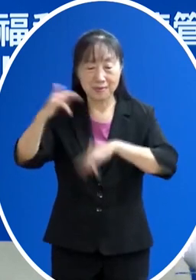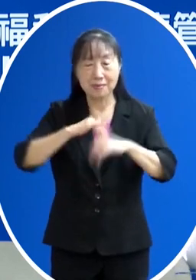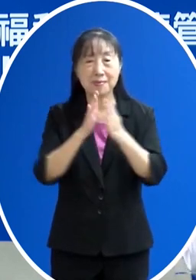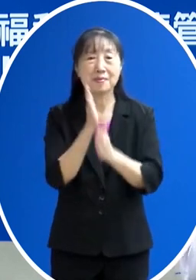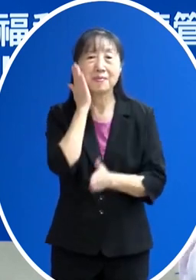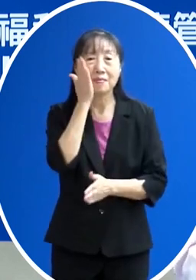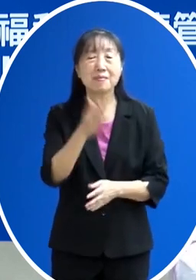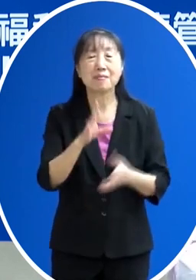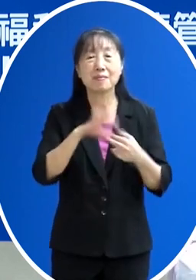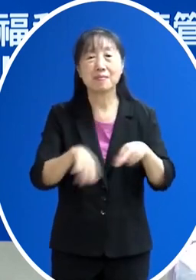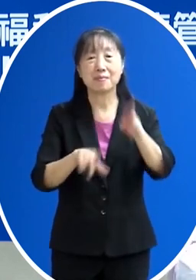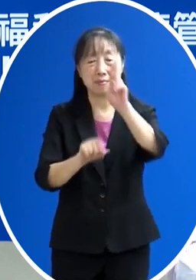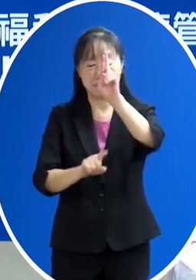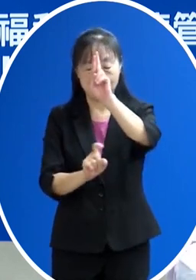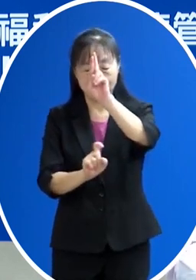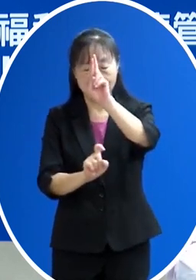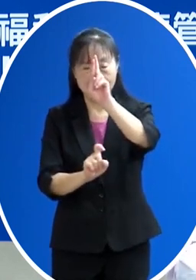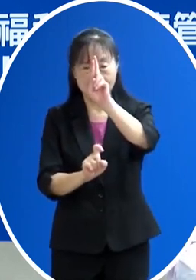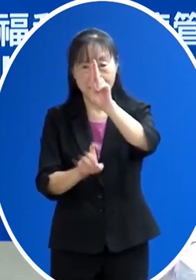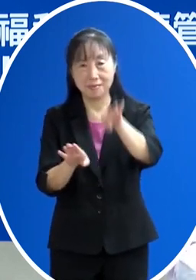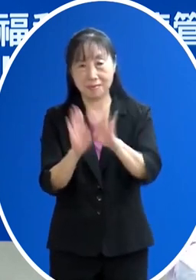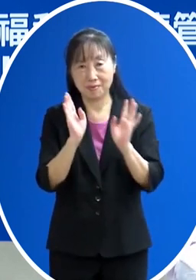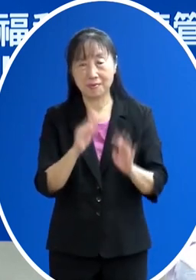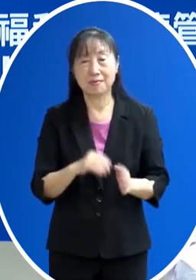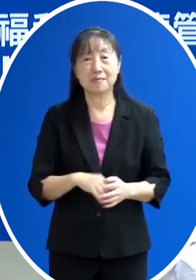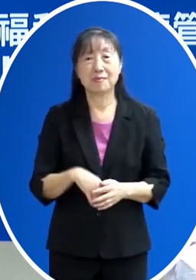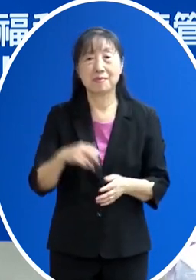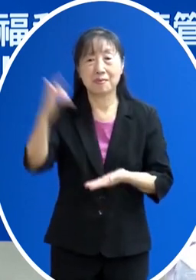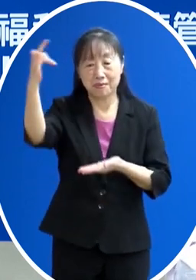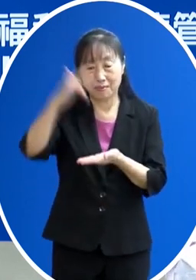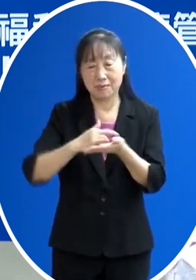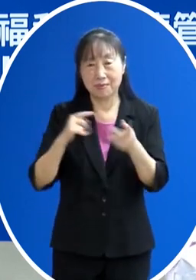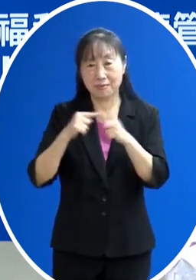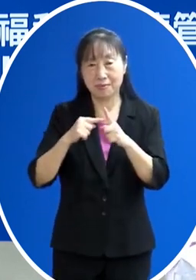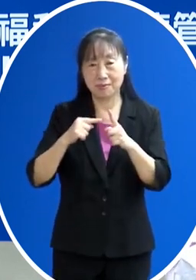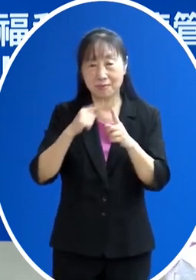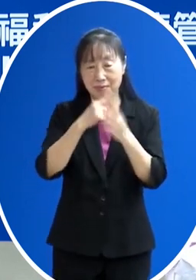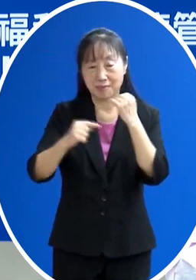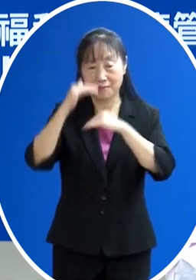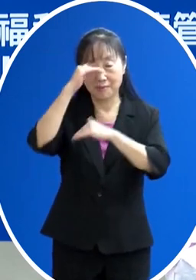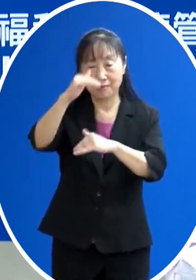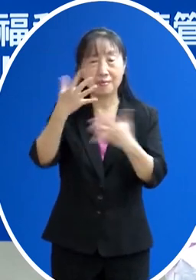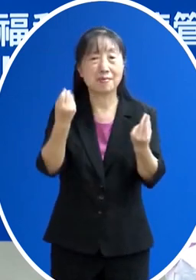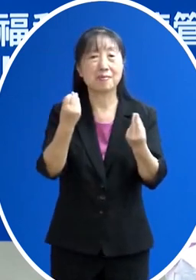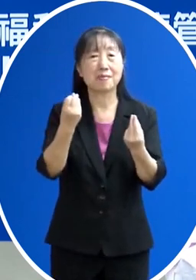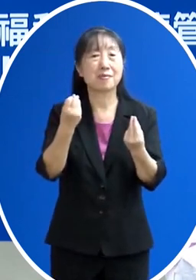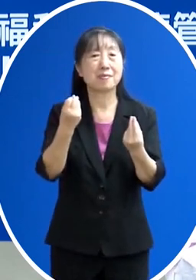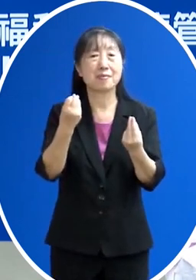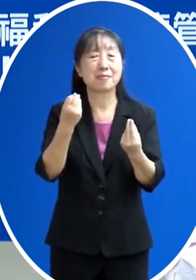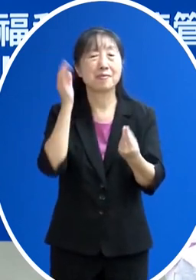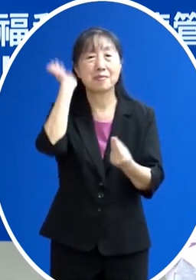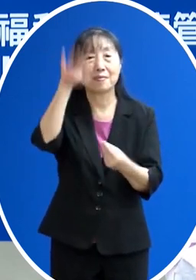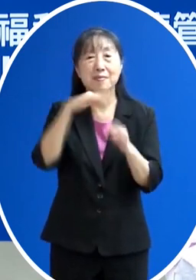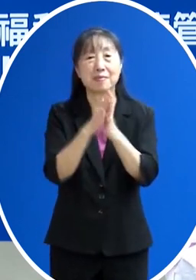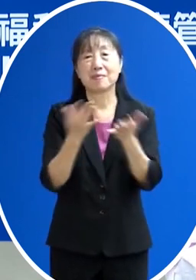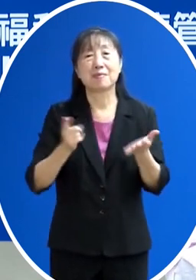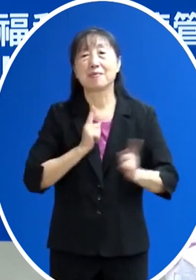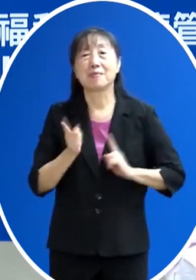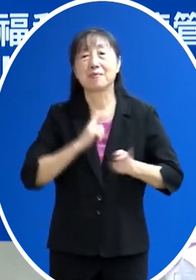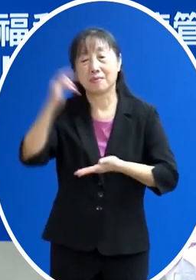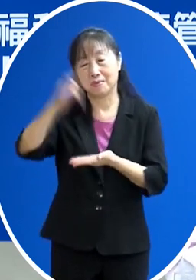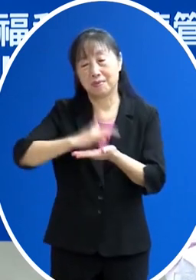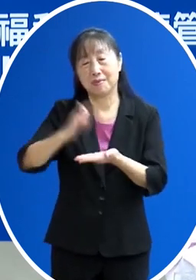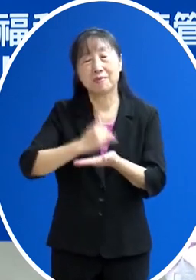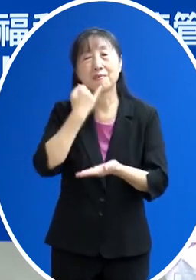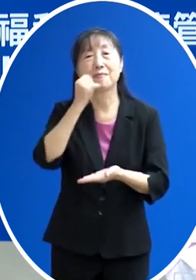们自12月10号起那取消入境人数的上限，也就是以后就没有人数上限。那这样当然是